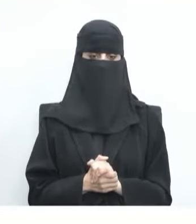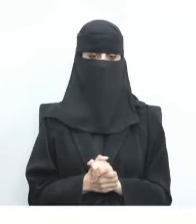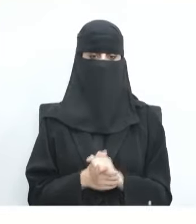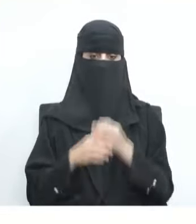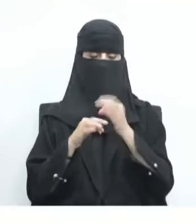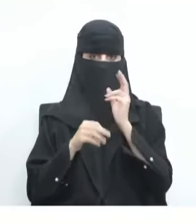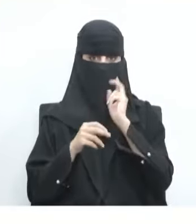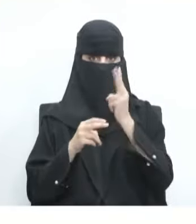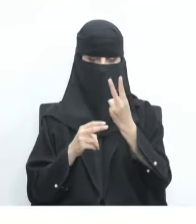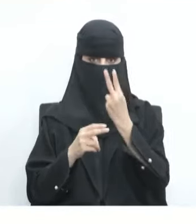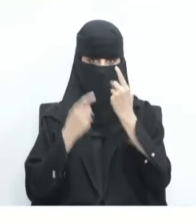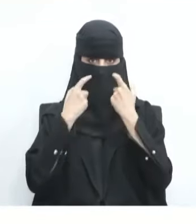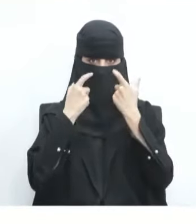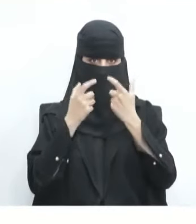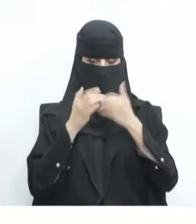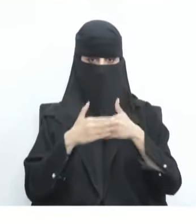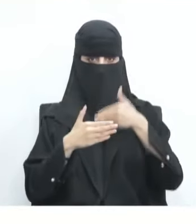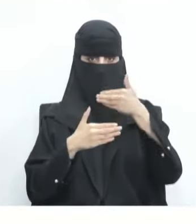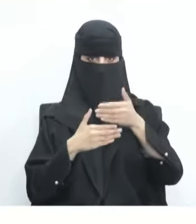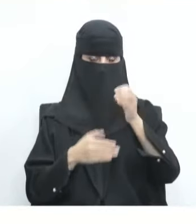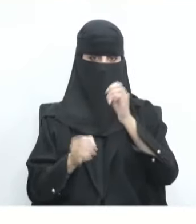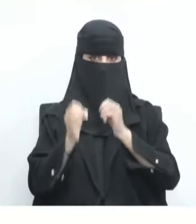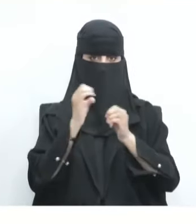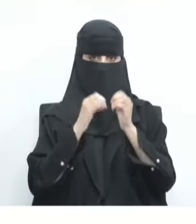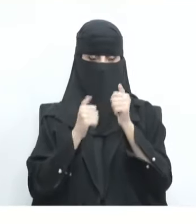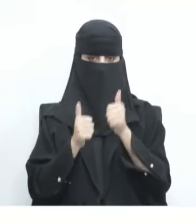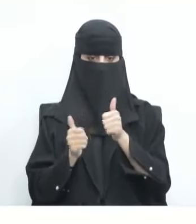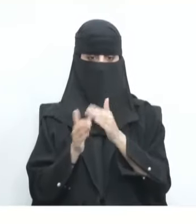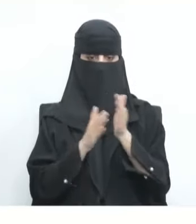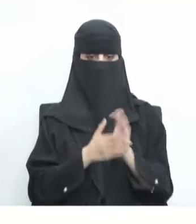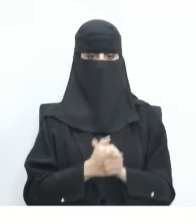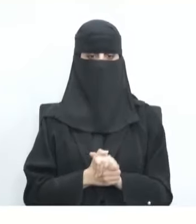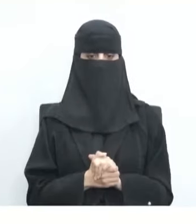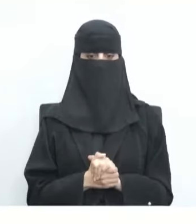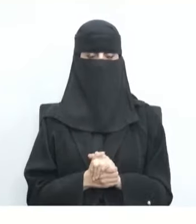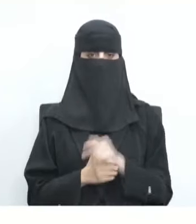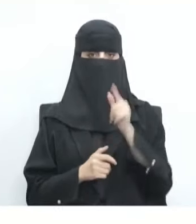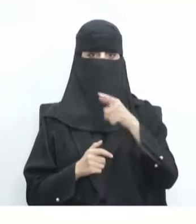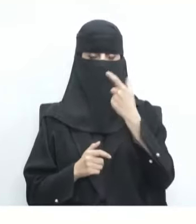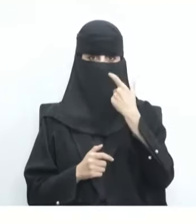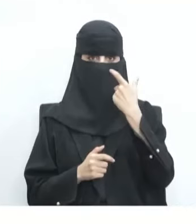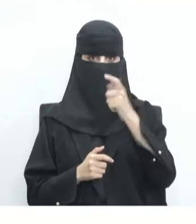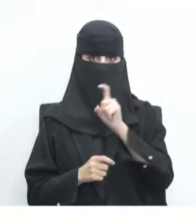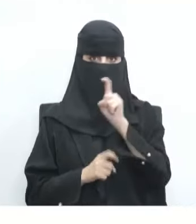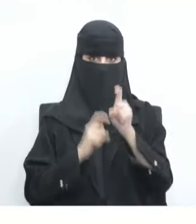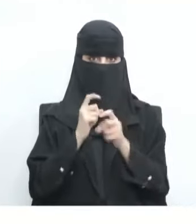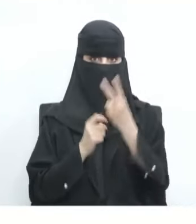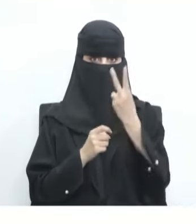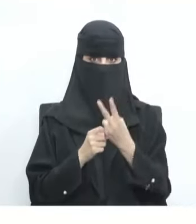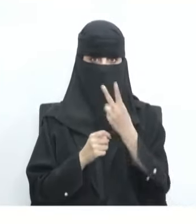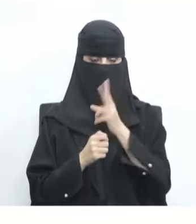استمعوا ثم اجيب اذا بامكانك ان تلتقط من خلال الاستماع اجابه لهذين